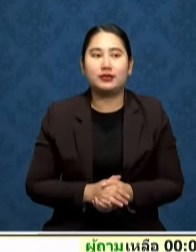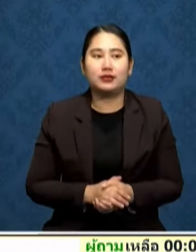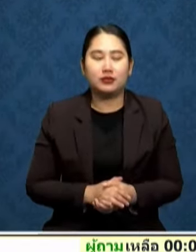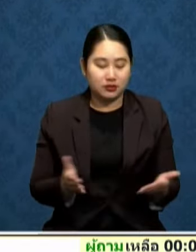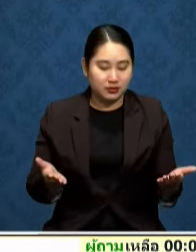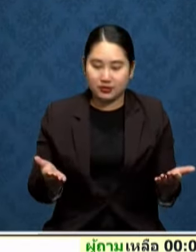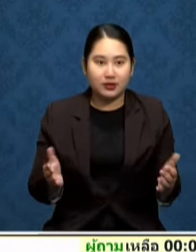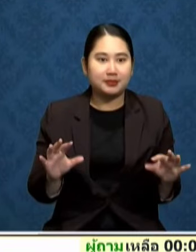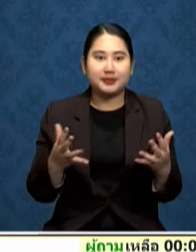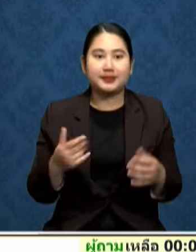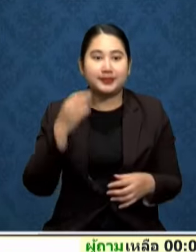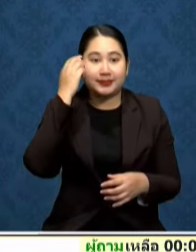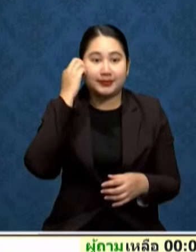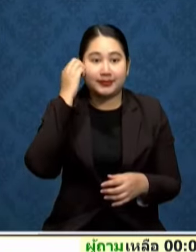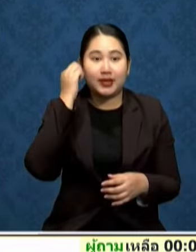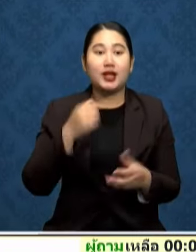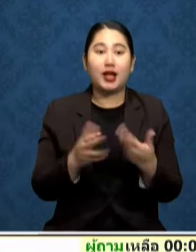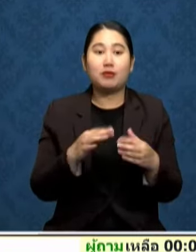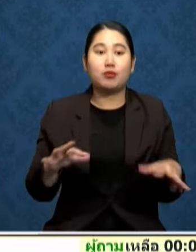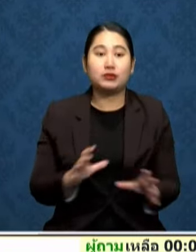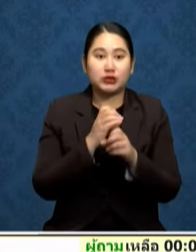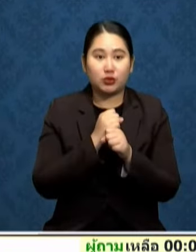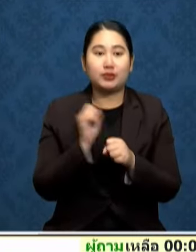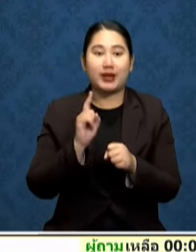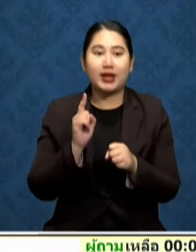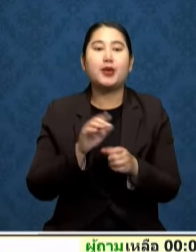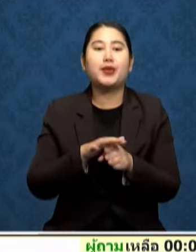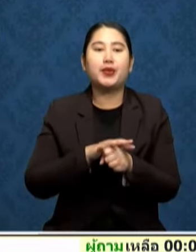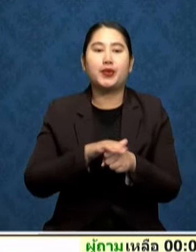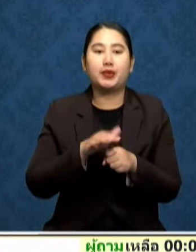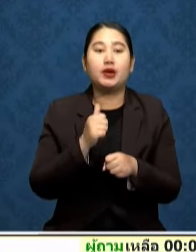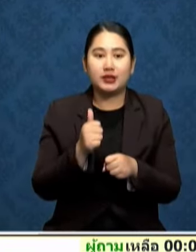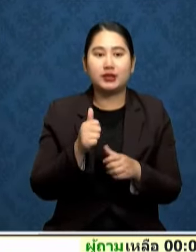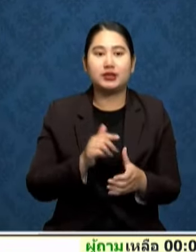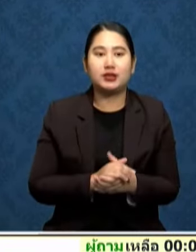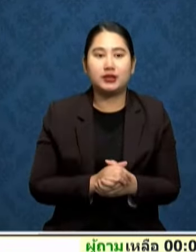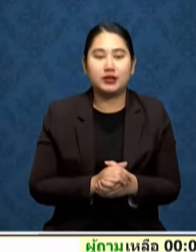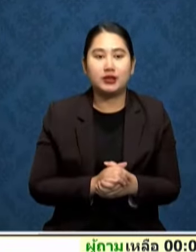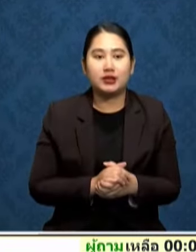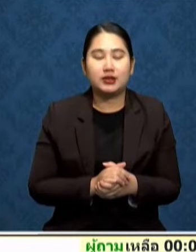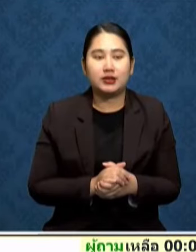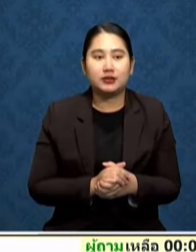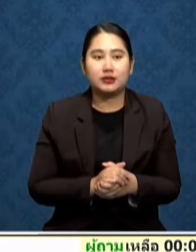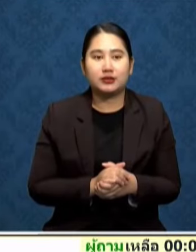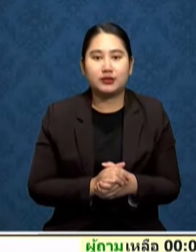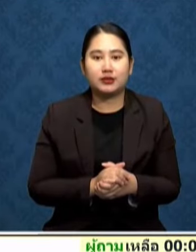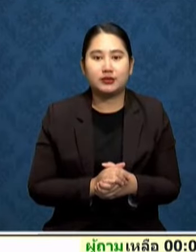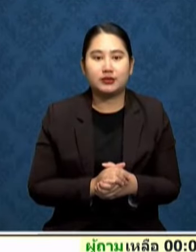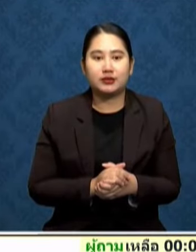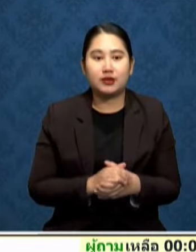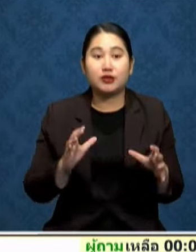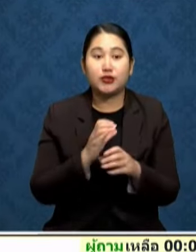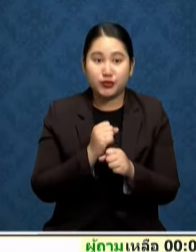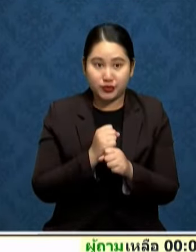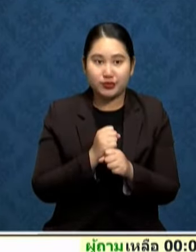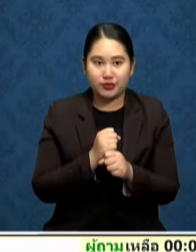ผมหาเอกสารไม่เจอนะครับแต่ผมก็นำข้อสรุปมาคร่าวๆก็เหมือนกับท่านครับแต่ว่าในข้อส